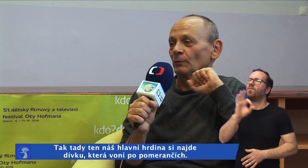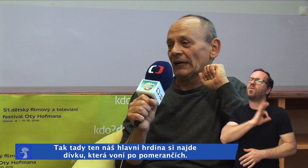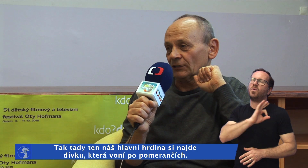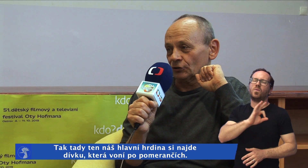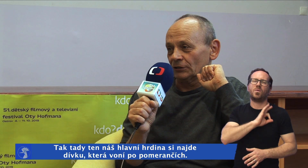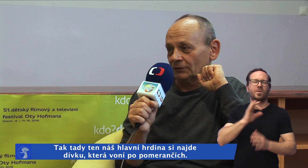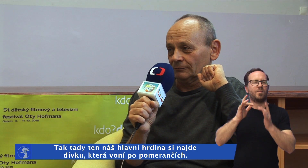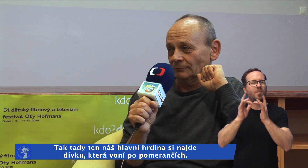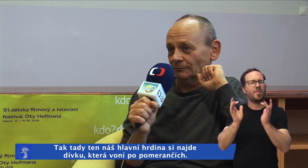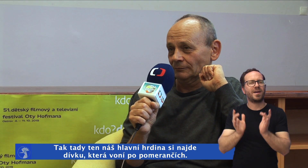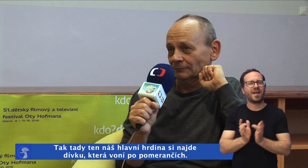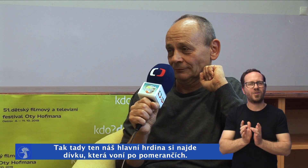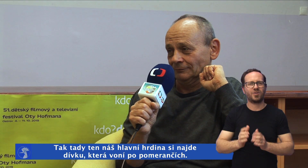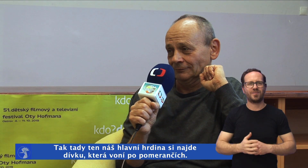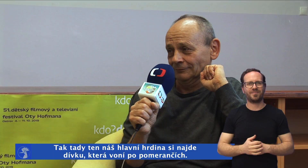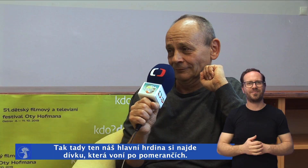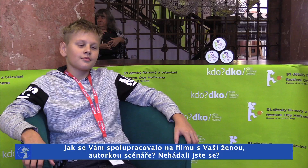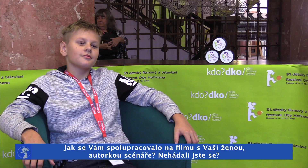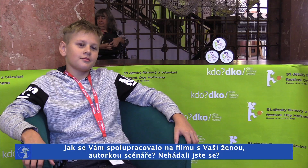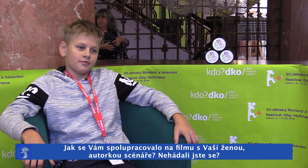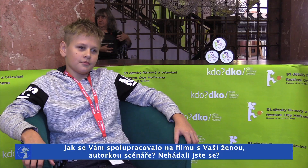po pomerančích.